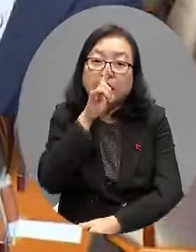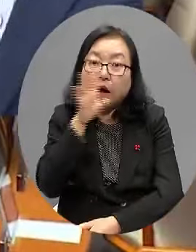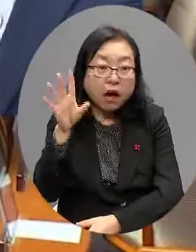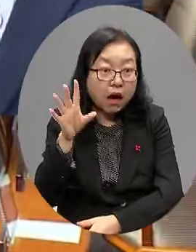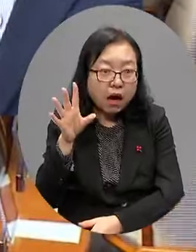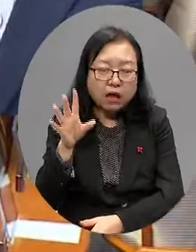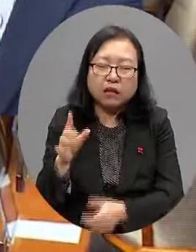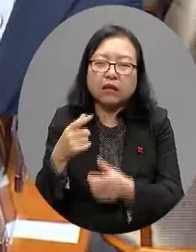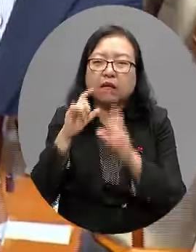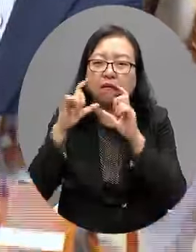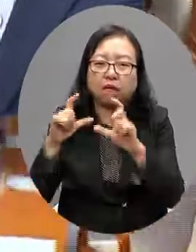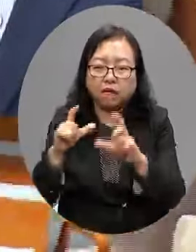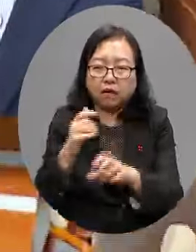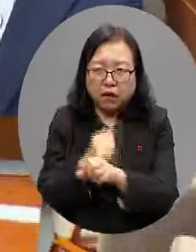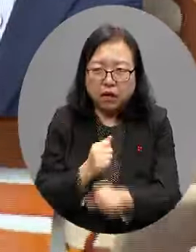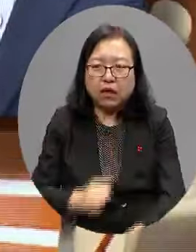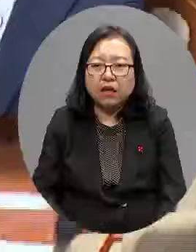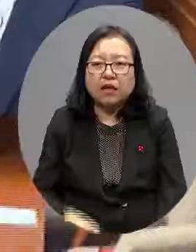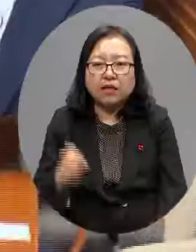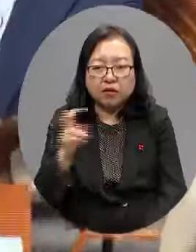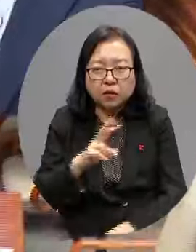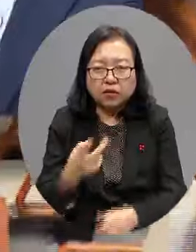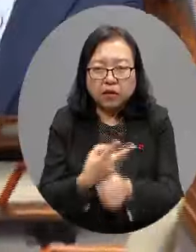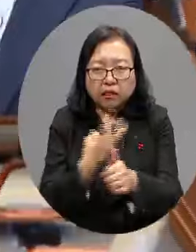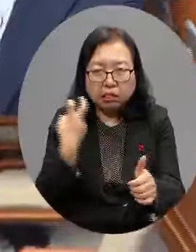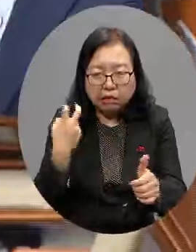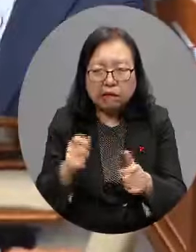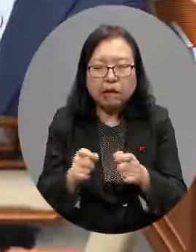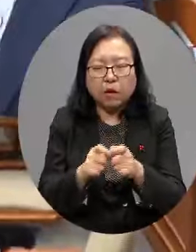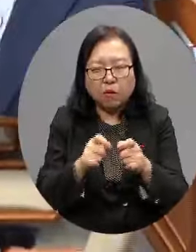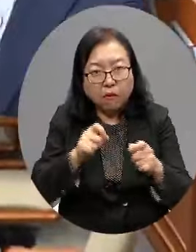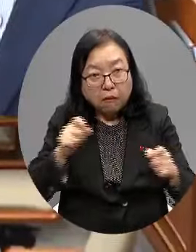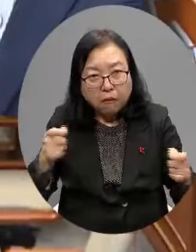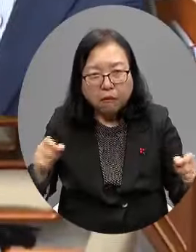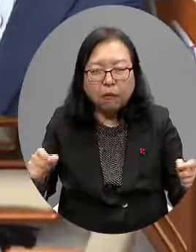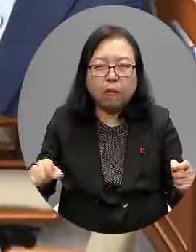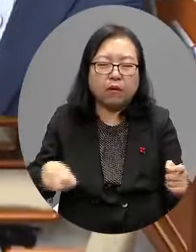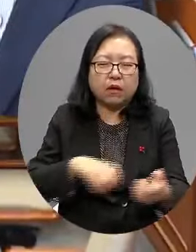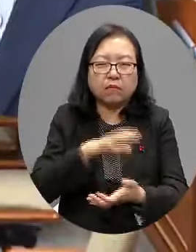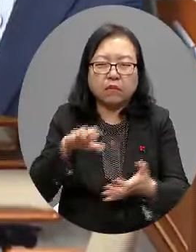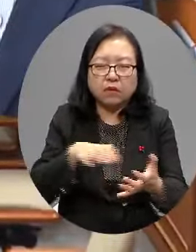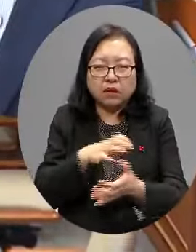탄핵 정국 장기화에 힘을 보태고 있습니다. MBC 뉴스 허지입니다.